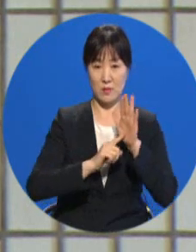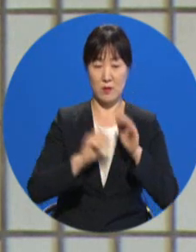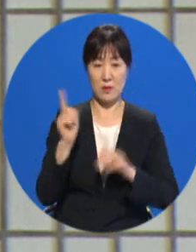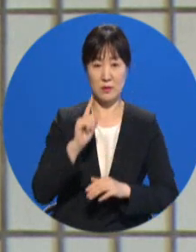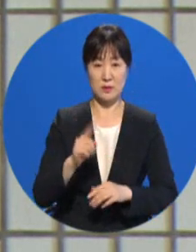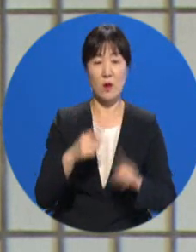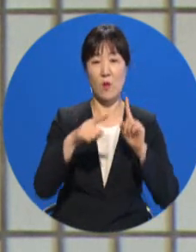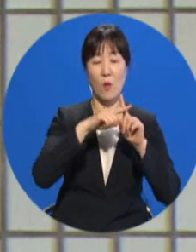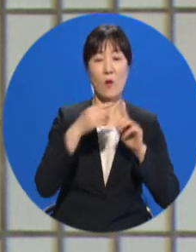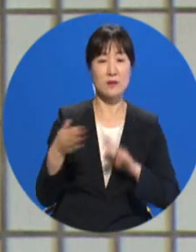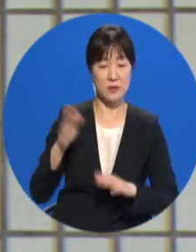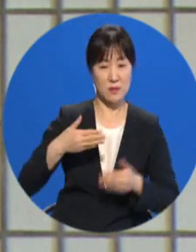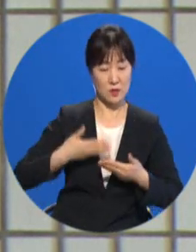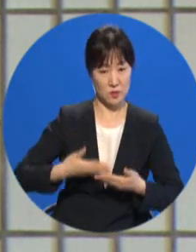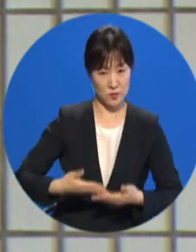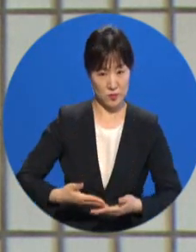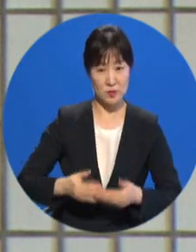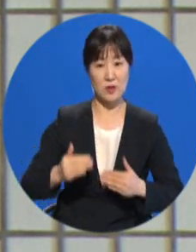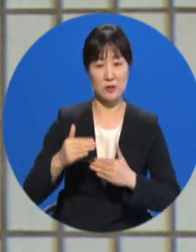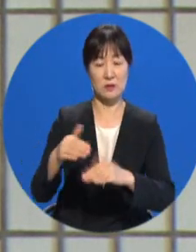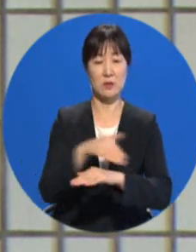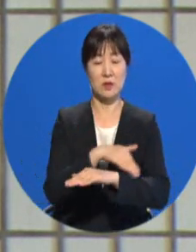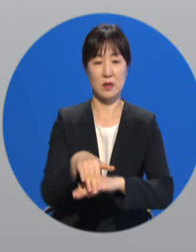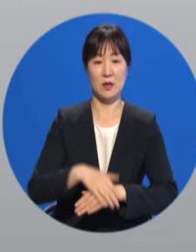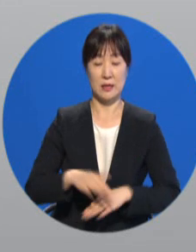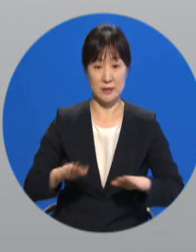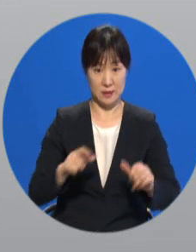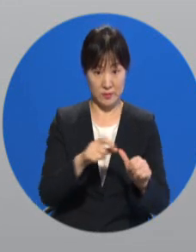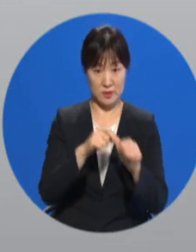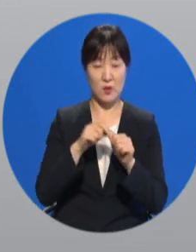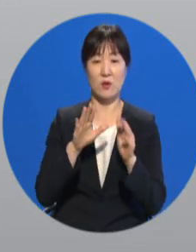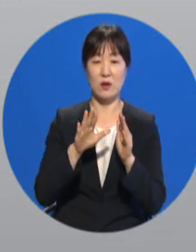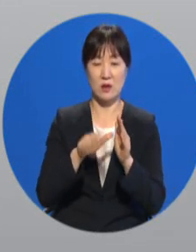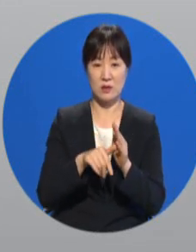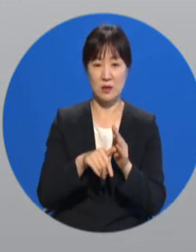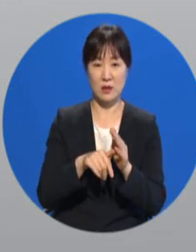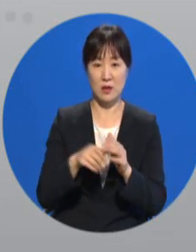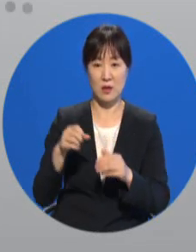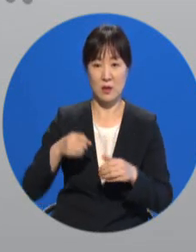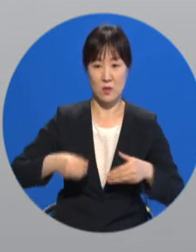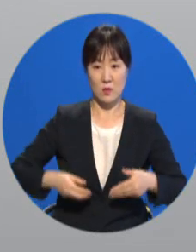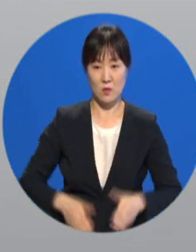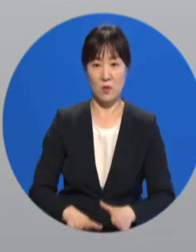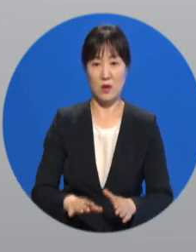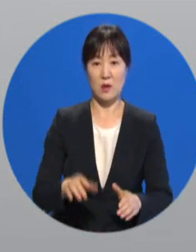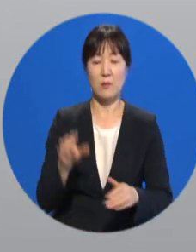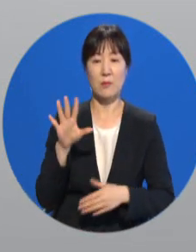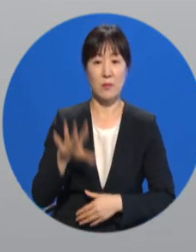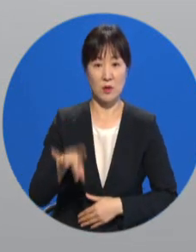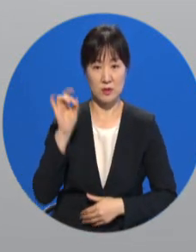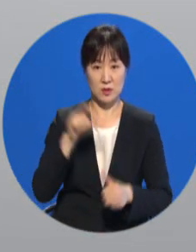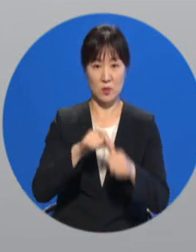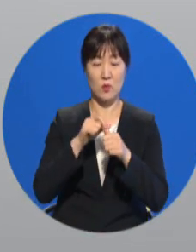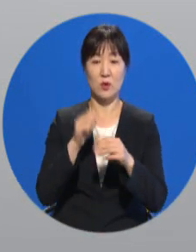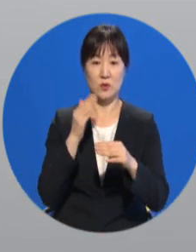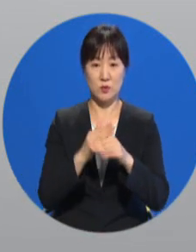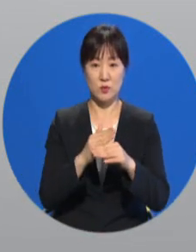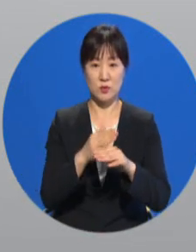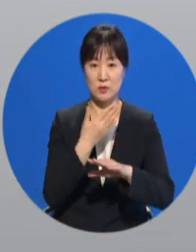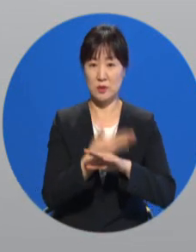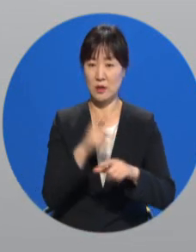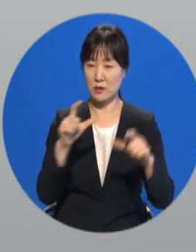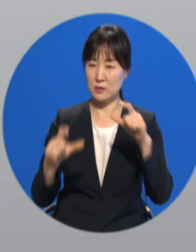신중한 입장을 내비쳤습니다. 현재 채용 과정에서 광양시민 우선 채용을 시행하고 있다며 타 지역과의 형평성 등을